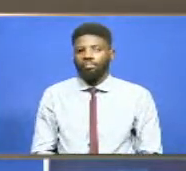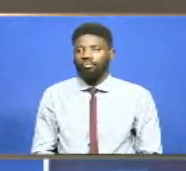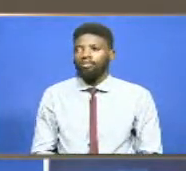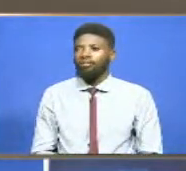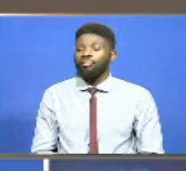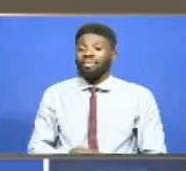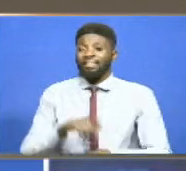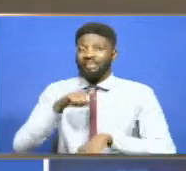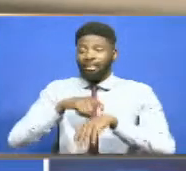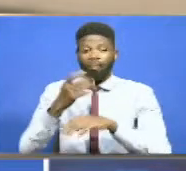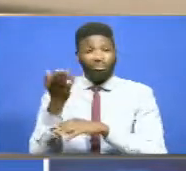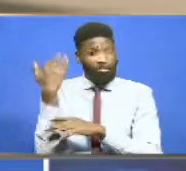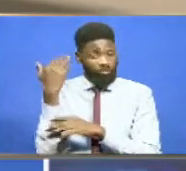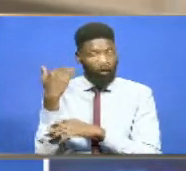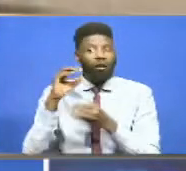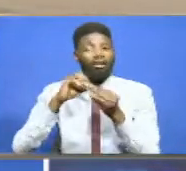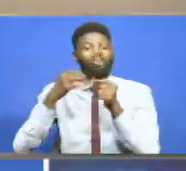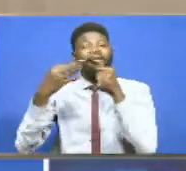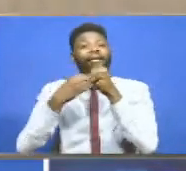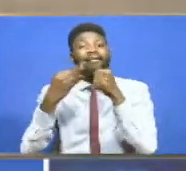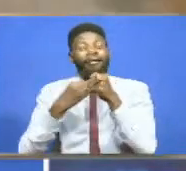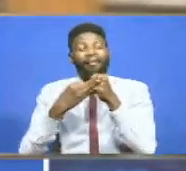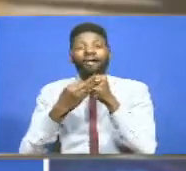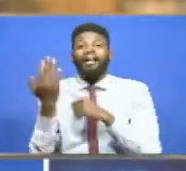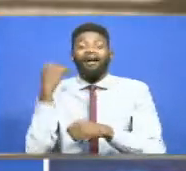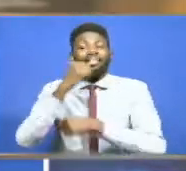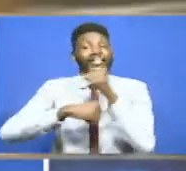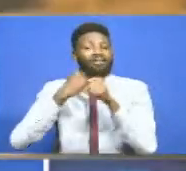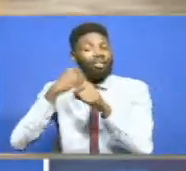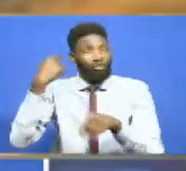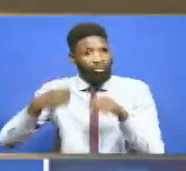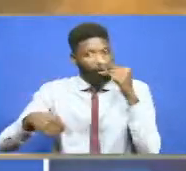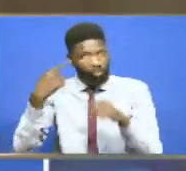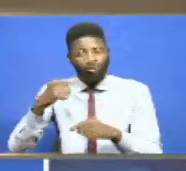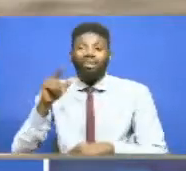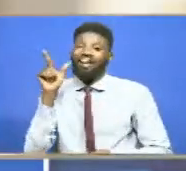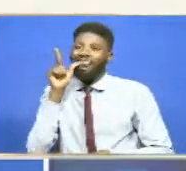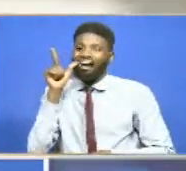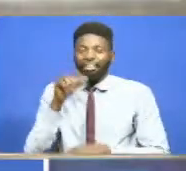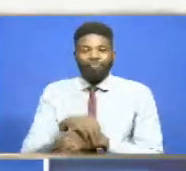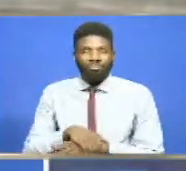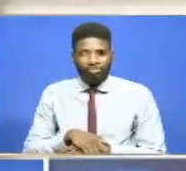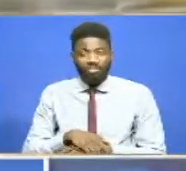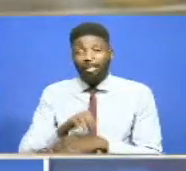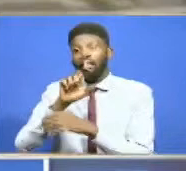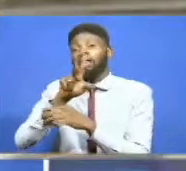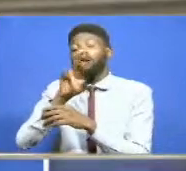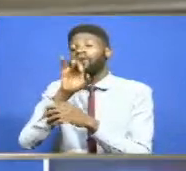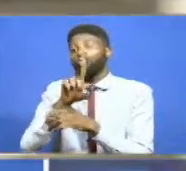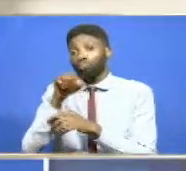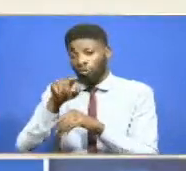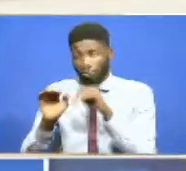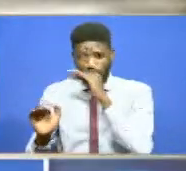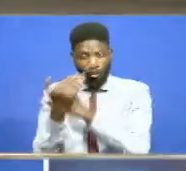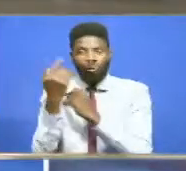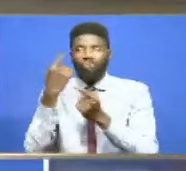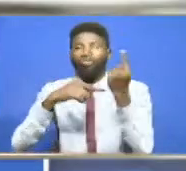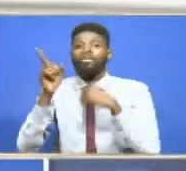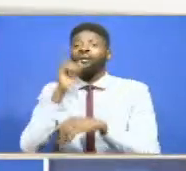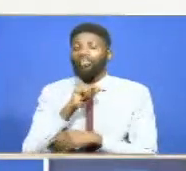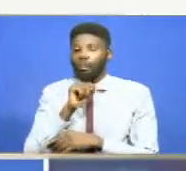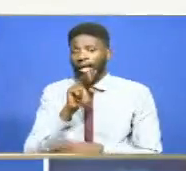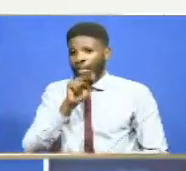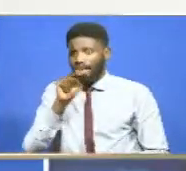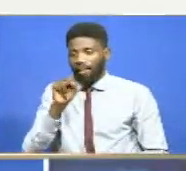Baada ya kumaliza katika nafasi ya 8 kwenye mbio za mwaka jana za marathoni za London, Eliud Kipchoge leo asubuhi alishinda mbio za marathoni